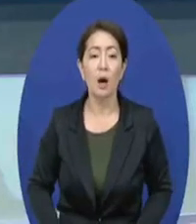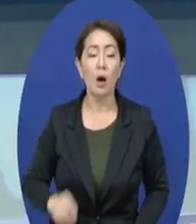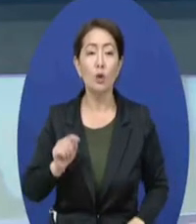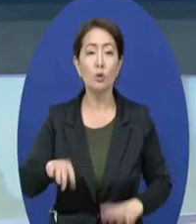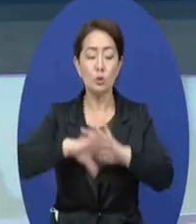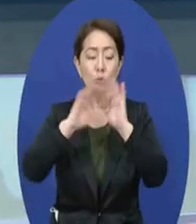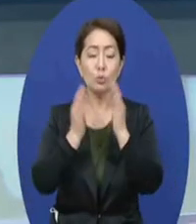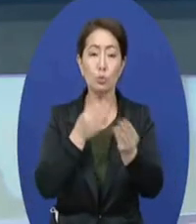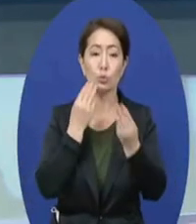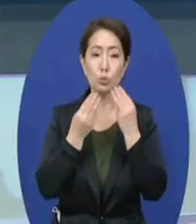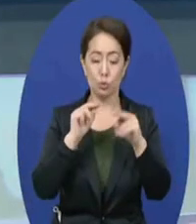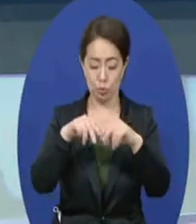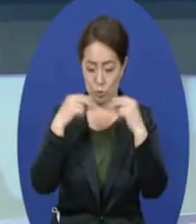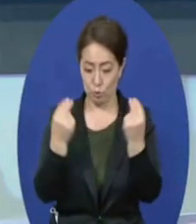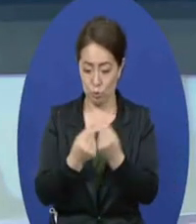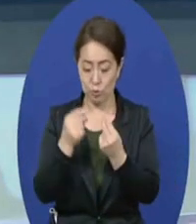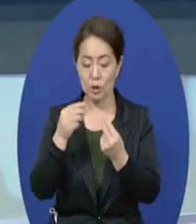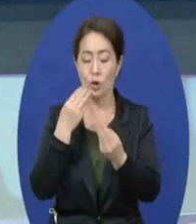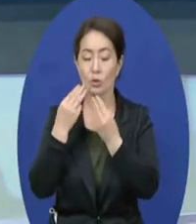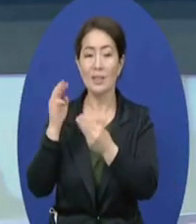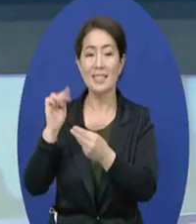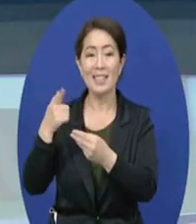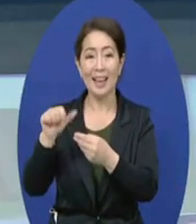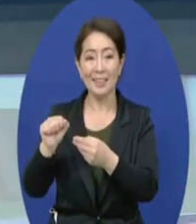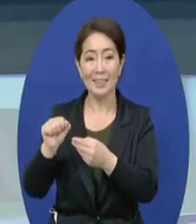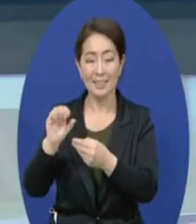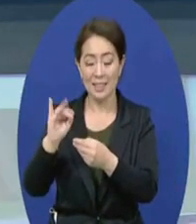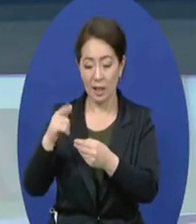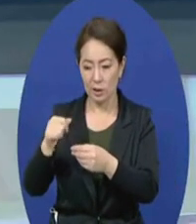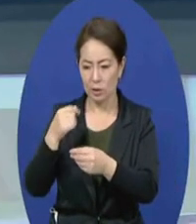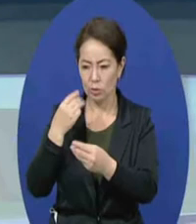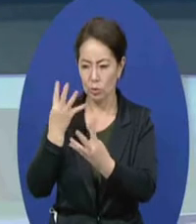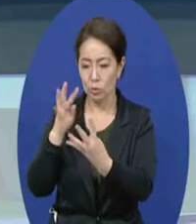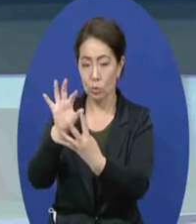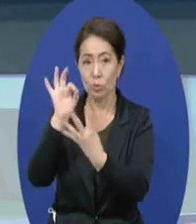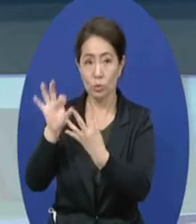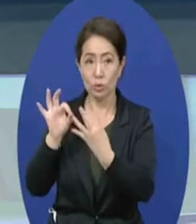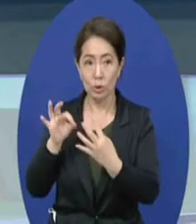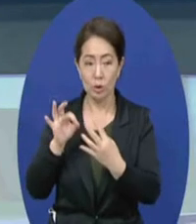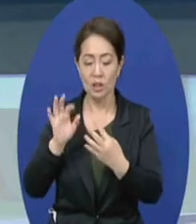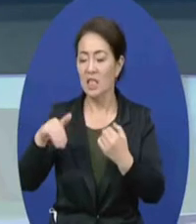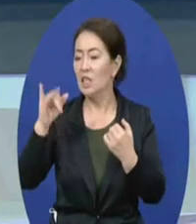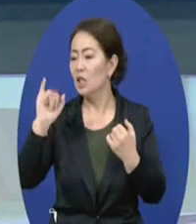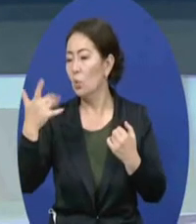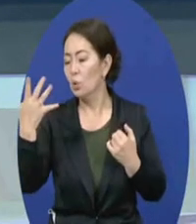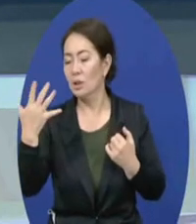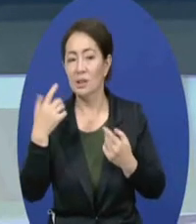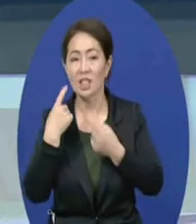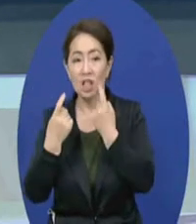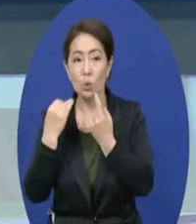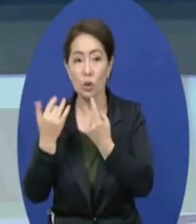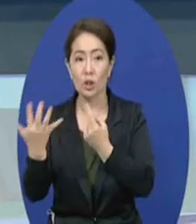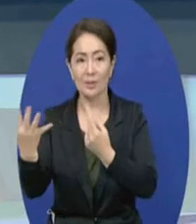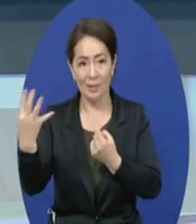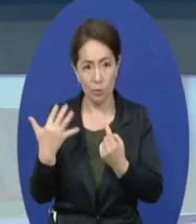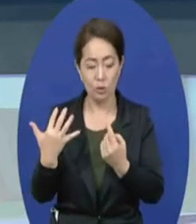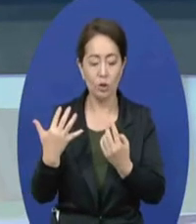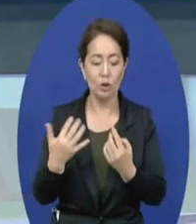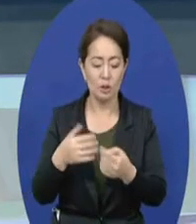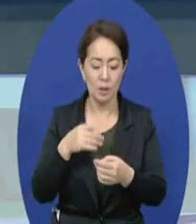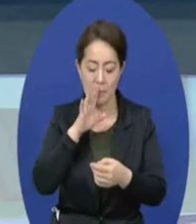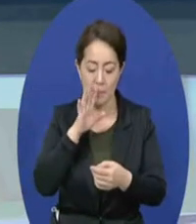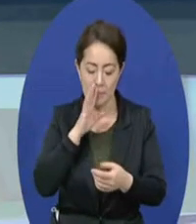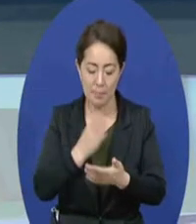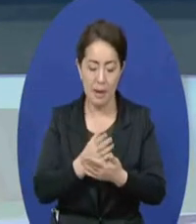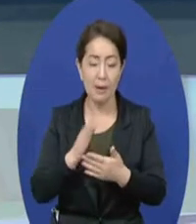Өнөөдөр болсон нийт шүүгчдийн чуулганаар шүүхэн сахилгын орооны 4 шүүгч гишүүнийг сонгосон бол улсын хурал үлдсэн 5 гишүүнийг сонгон шалгаруулж томилно.